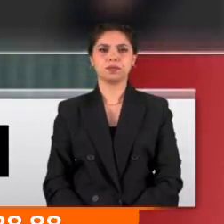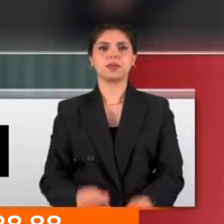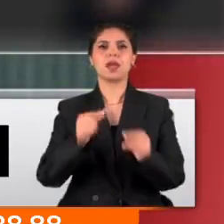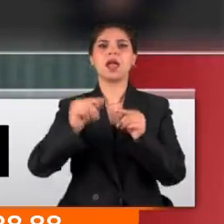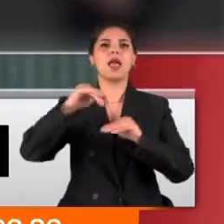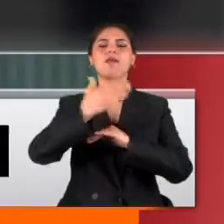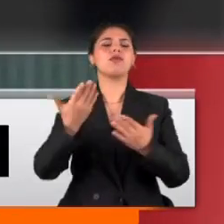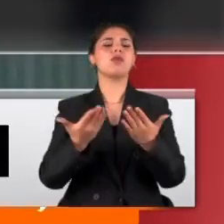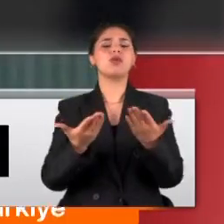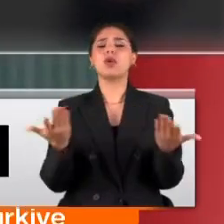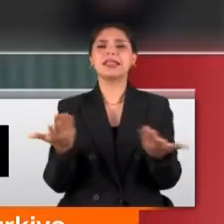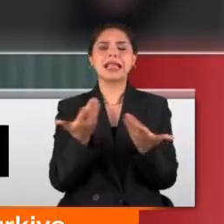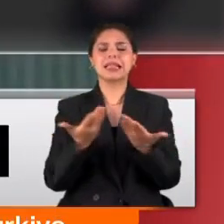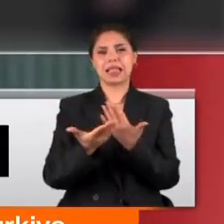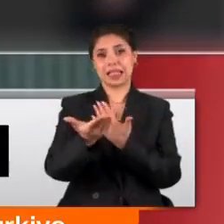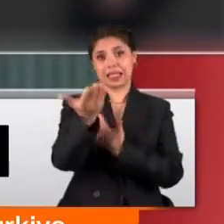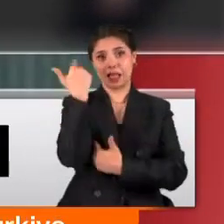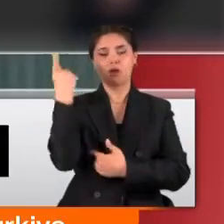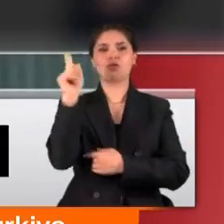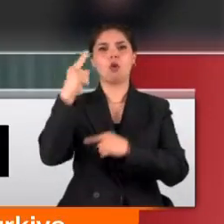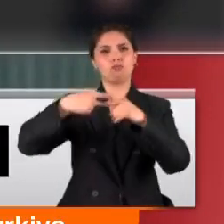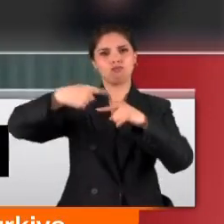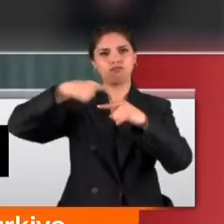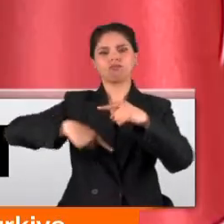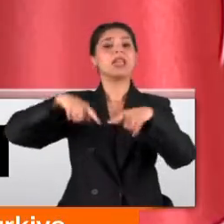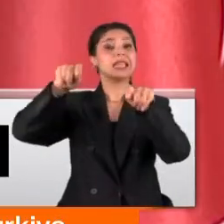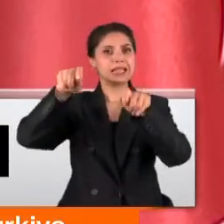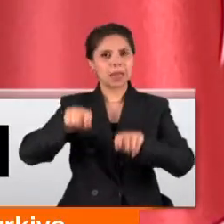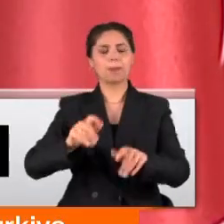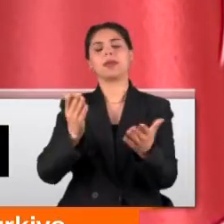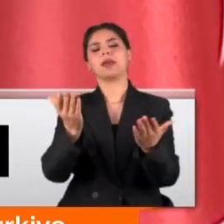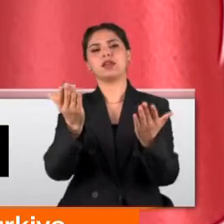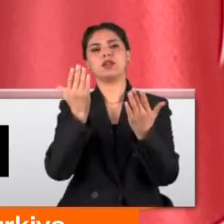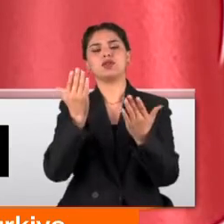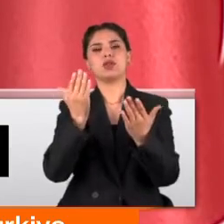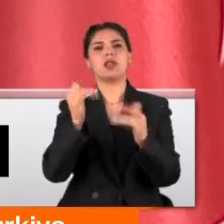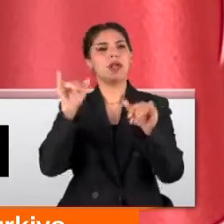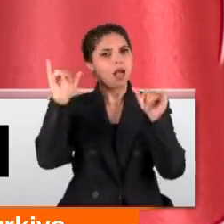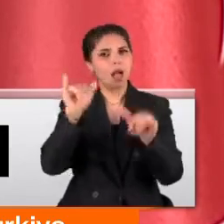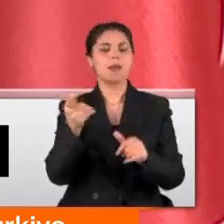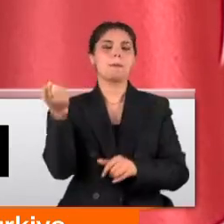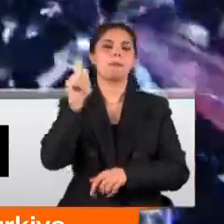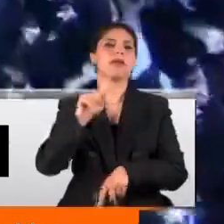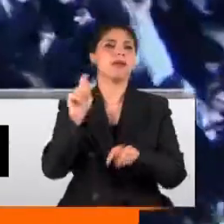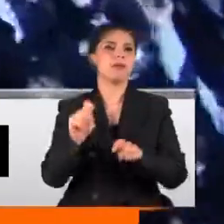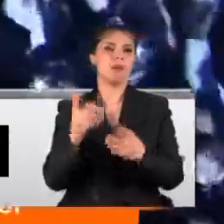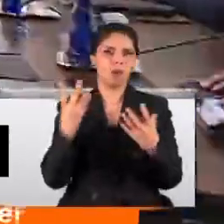Enflasyonu nasıl daha önce tek haneli rakamlara indirdiysek inşallah aynısını yine